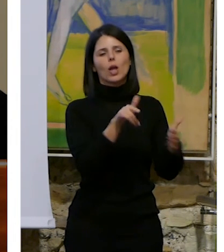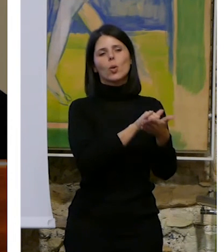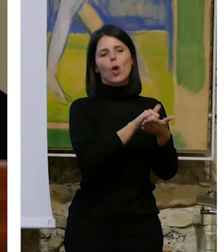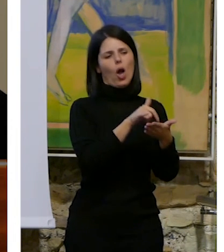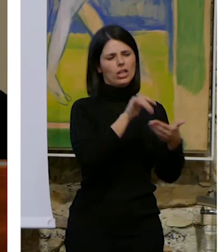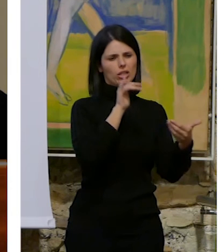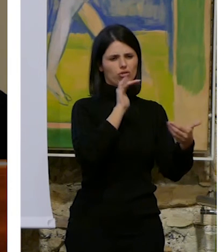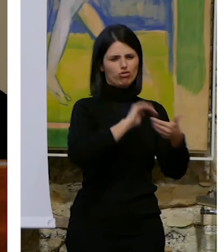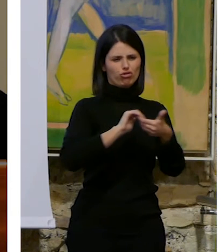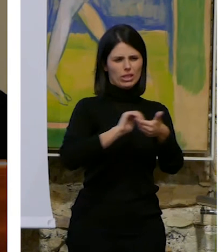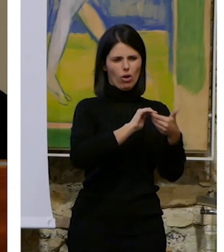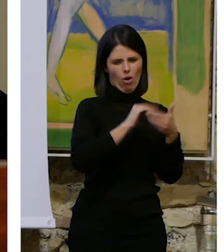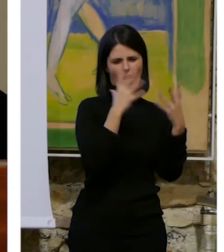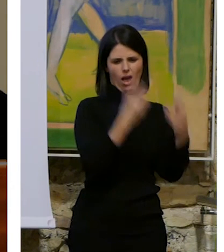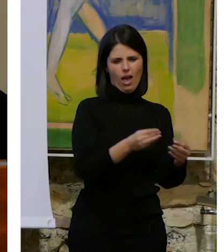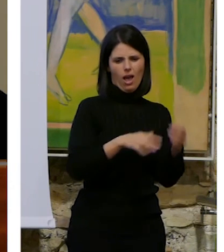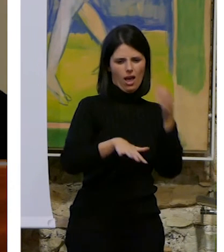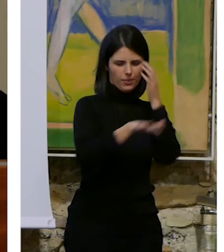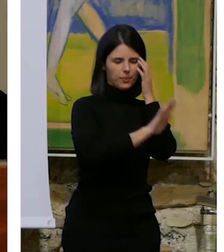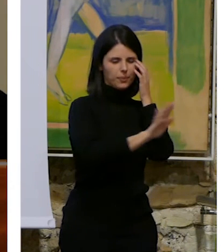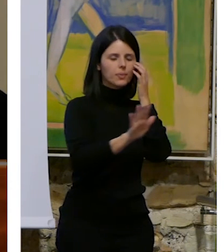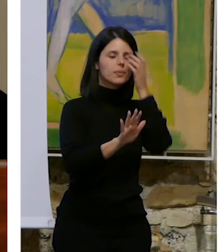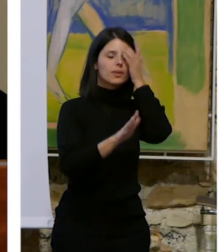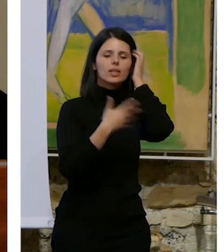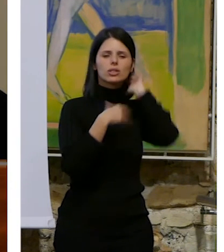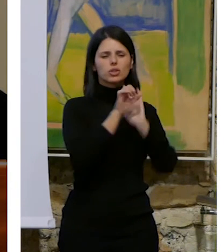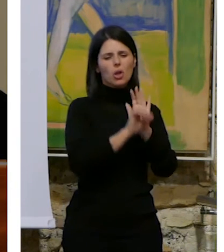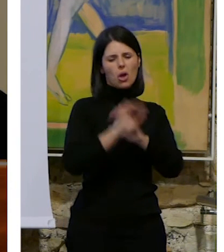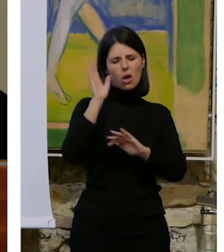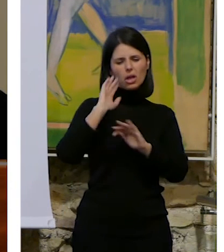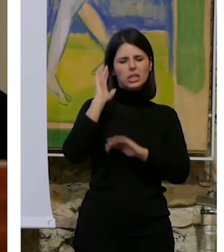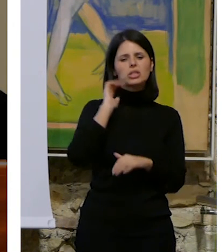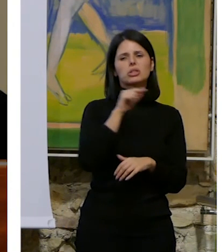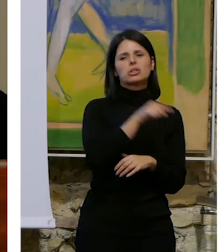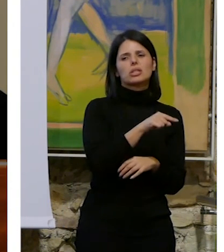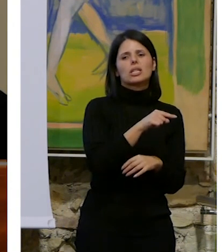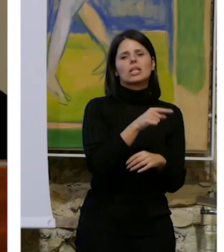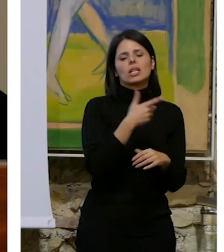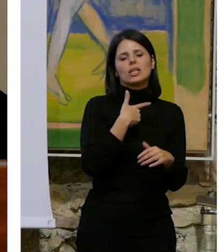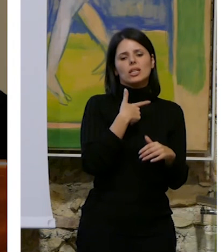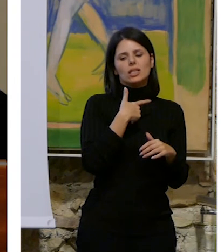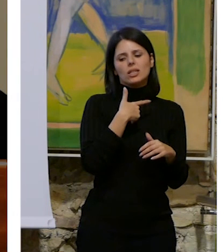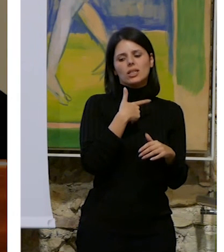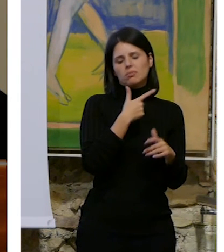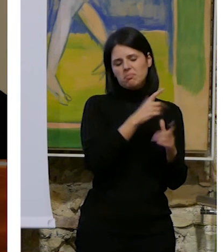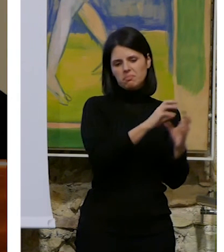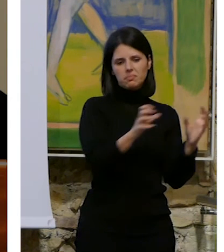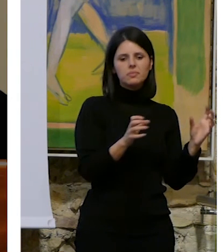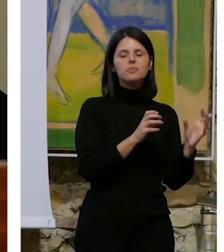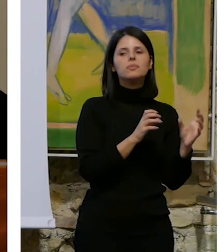questi circoli molto molto storici, il Knickerbocker da un lato, loro Harvard Club